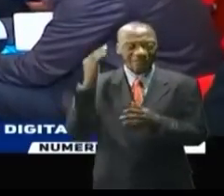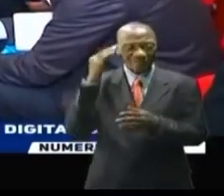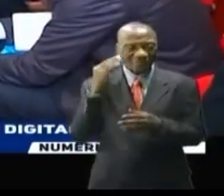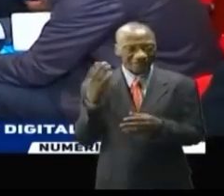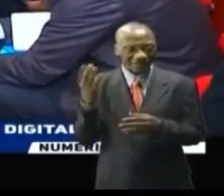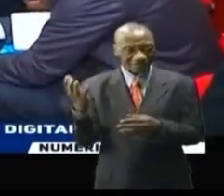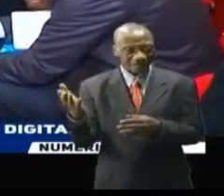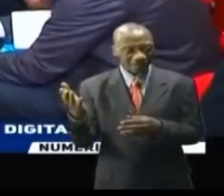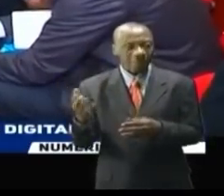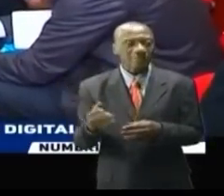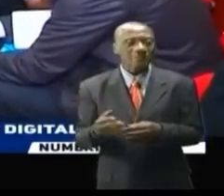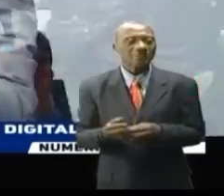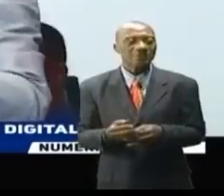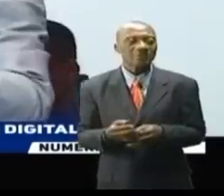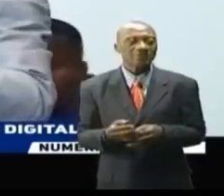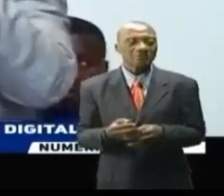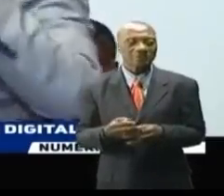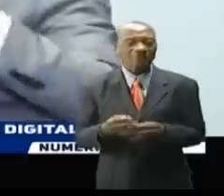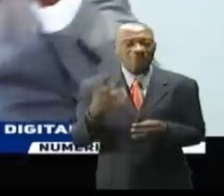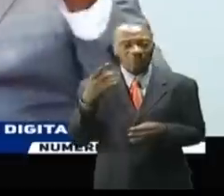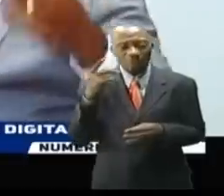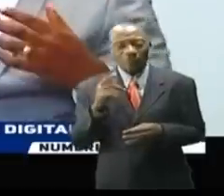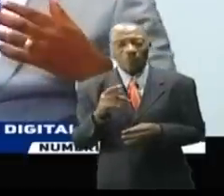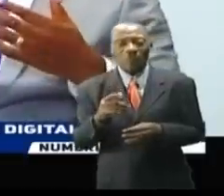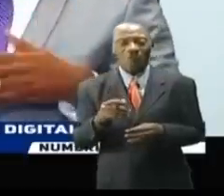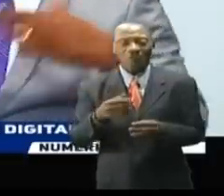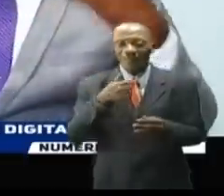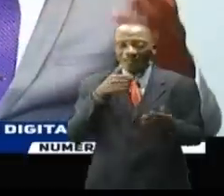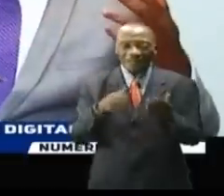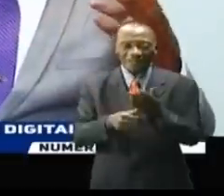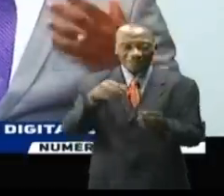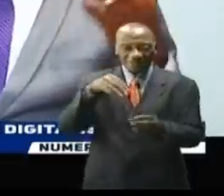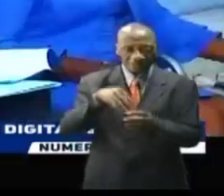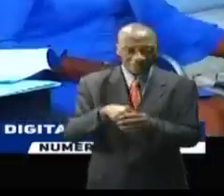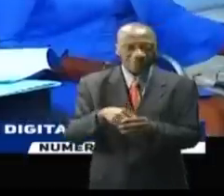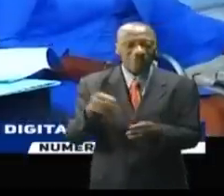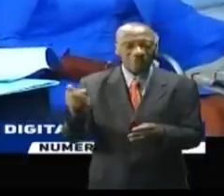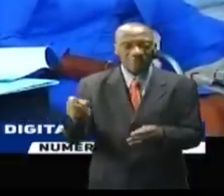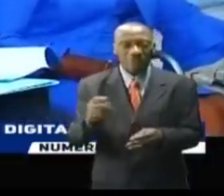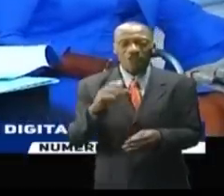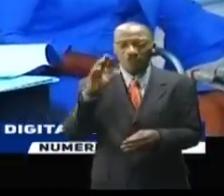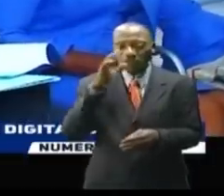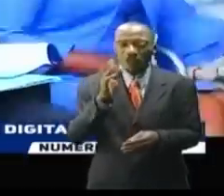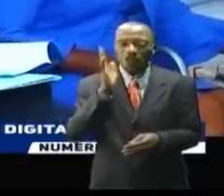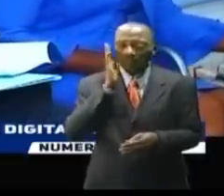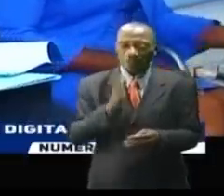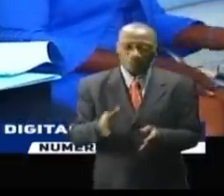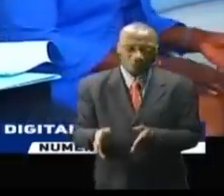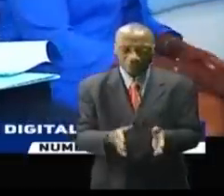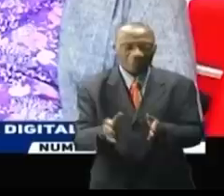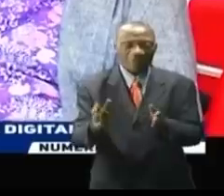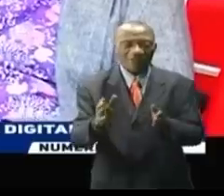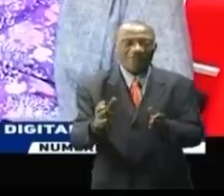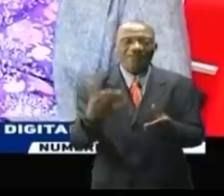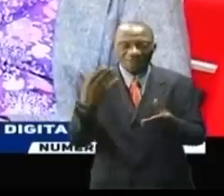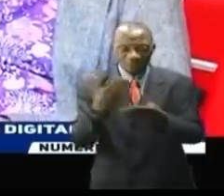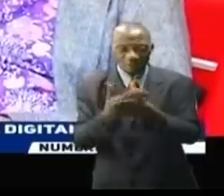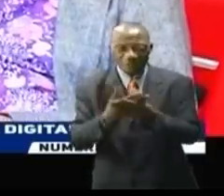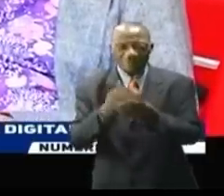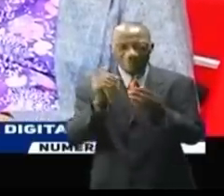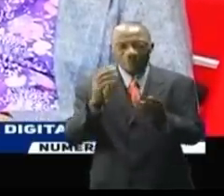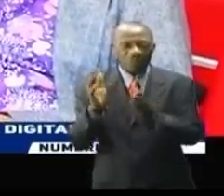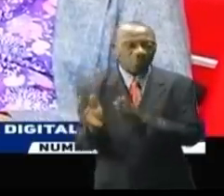Télécommunications, Nouvelles Technologies, de l'Information et de la Communication à élaborer les schémas directeurs informatiques sectoriels en vue de préparer